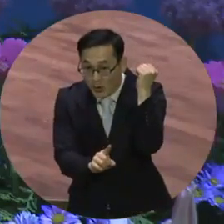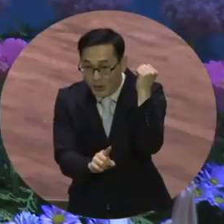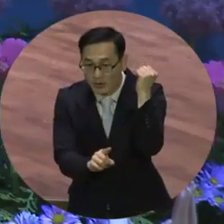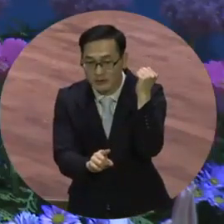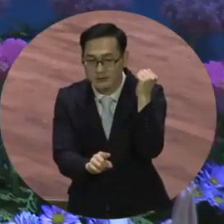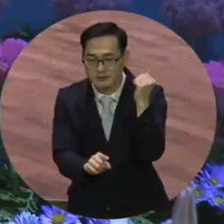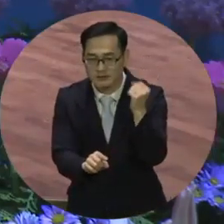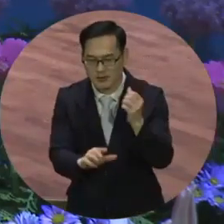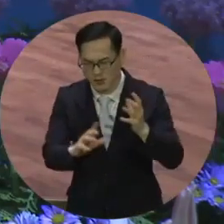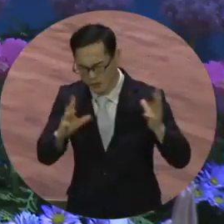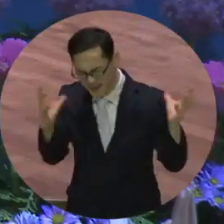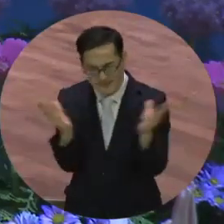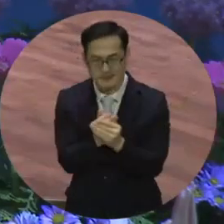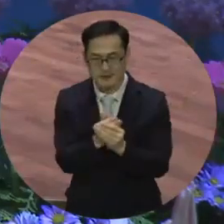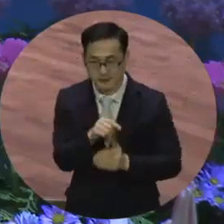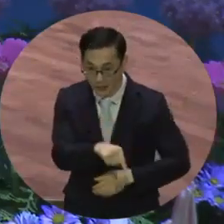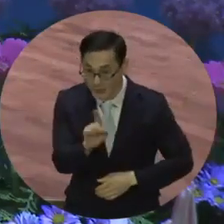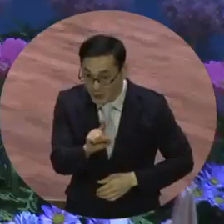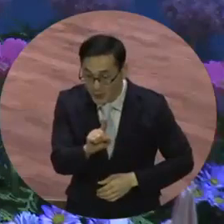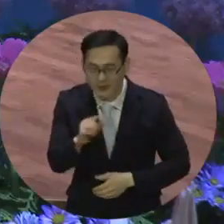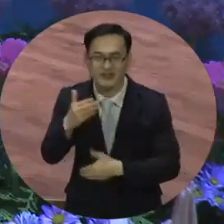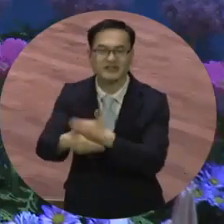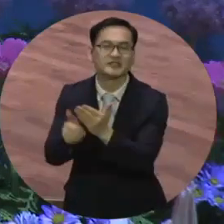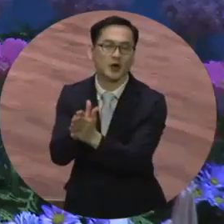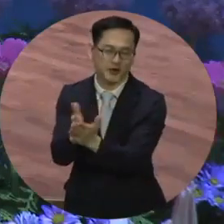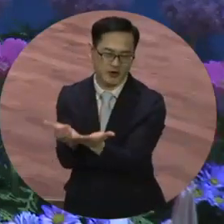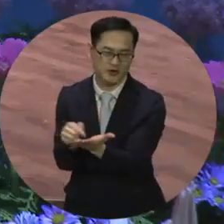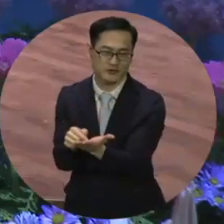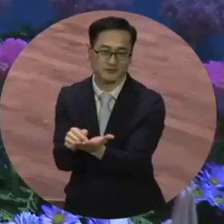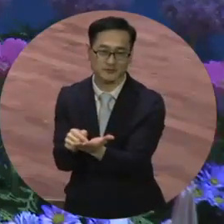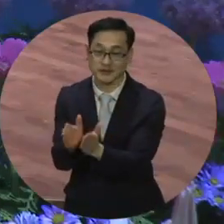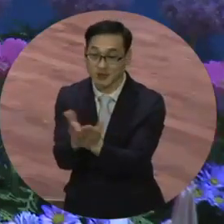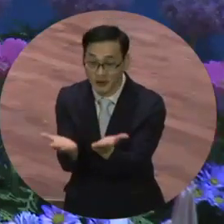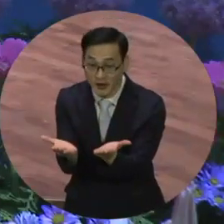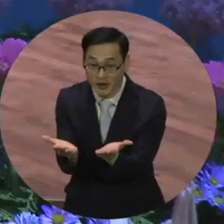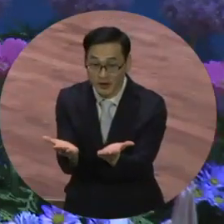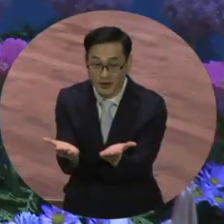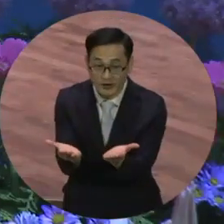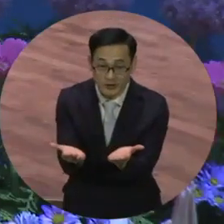기초이면서 전부인 이 성경, 이것은 구약